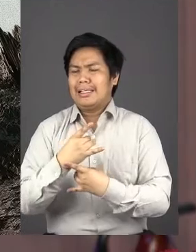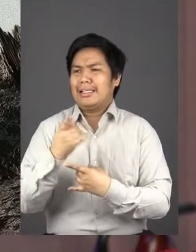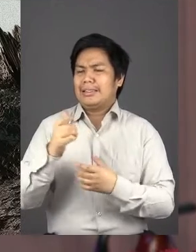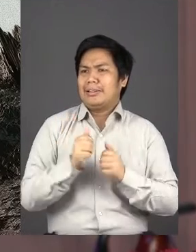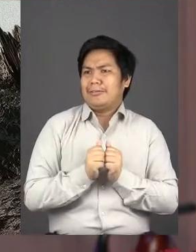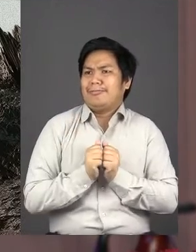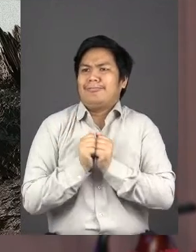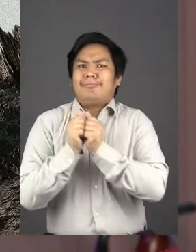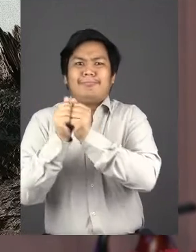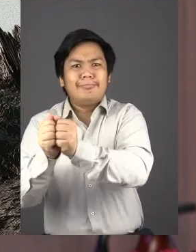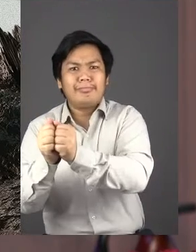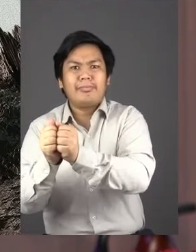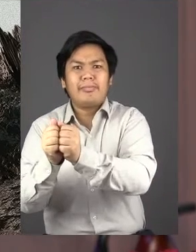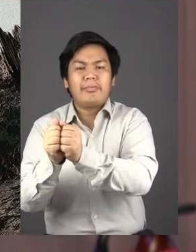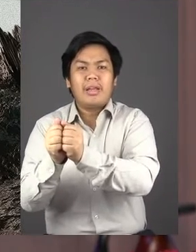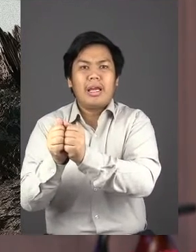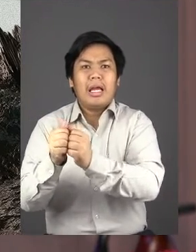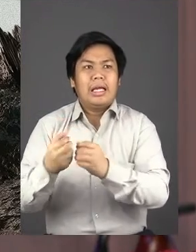Nakikibagay ka.